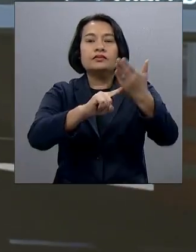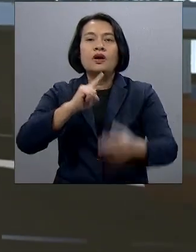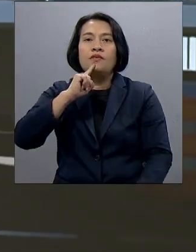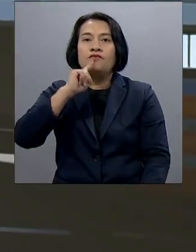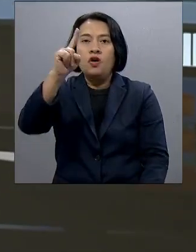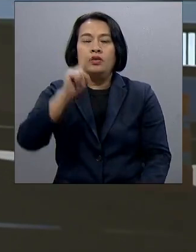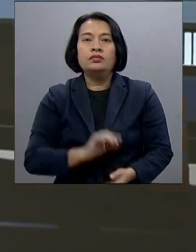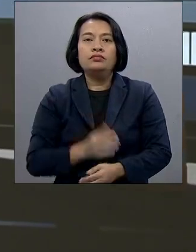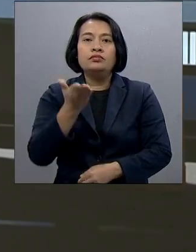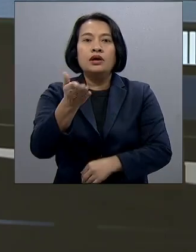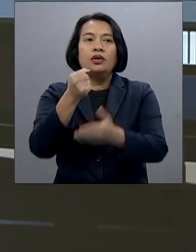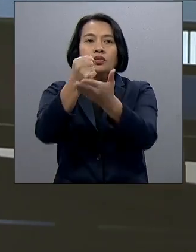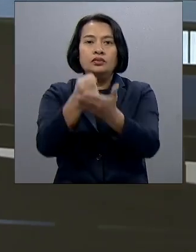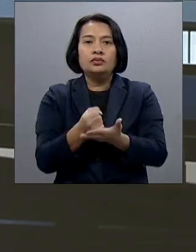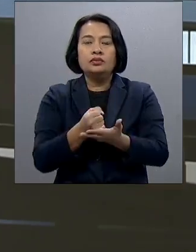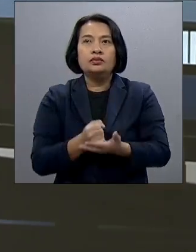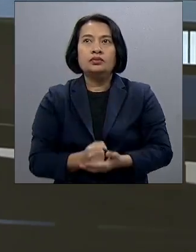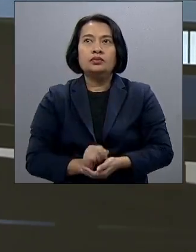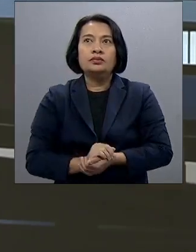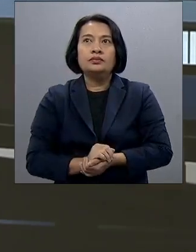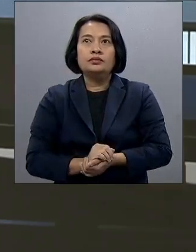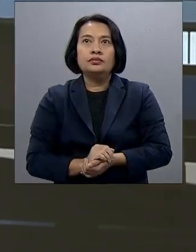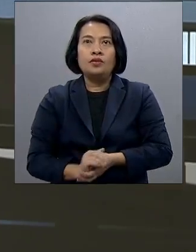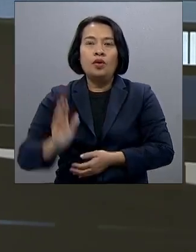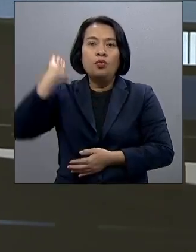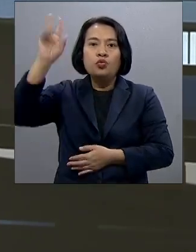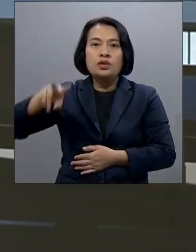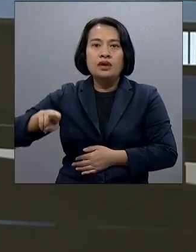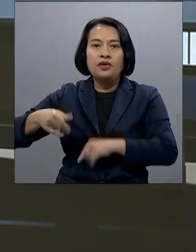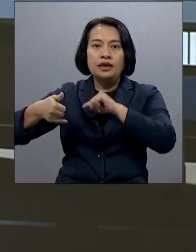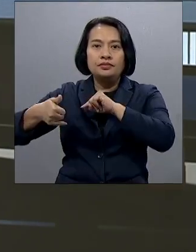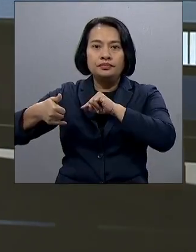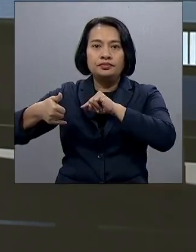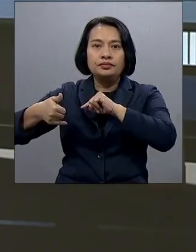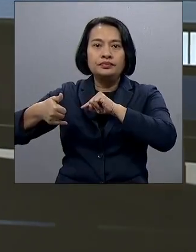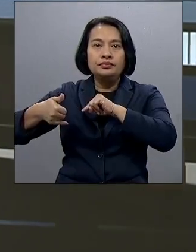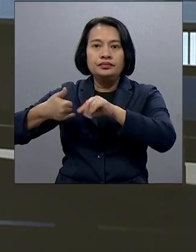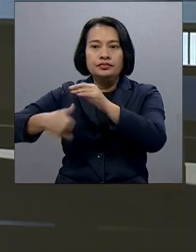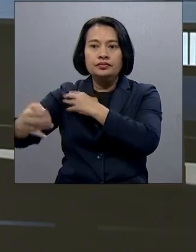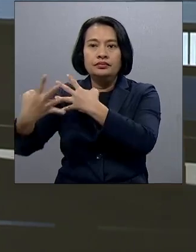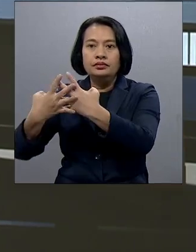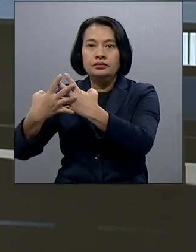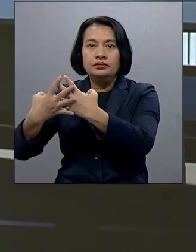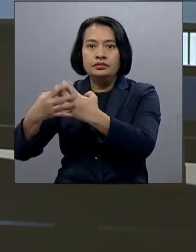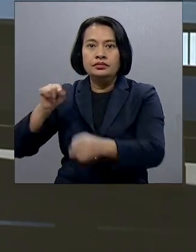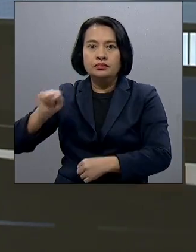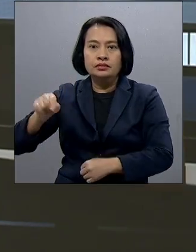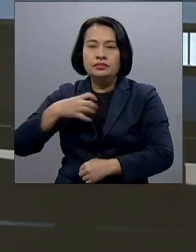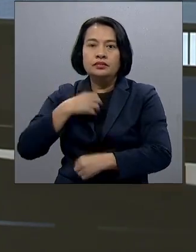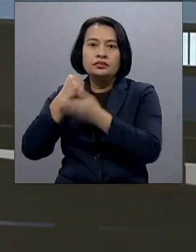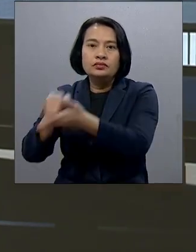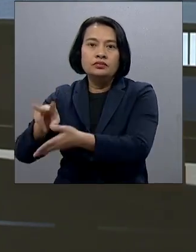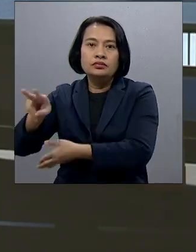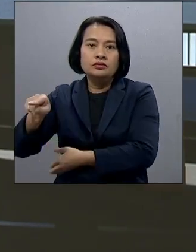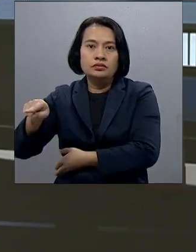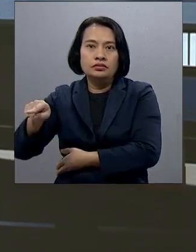ขอความช่วยเหลือพอดีสามีเนี่ยนะคะมีคดีความแล้วก็เข้าไปอยู่ในเรือนจำเธออยากจะช่วยให้สามีออกมาจากเรือนจ